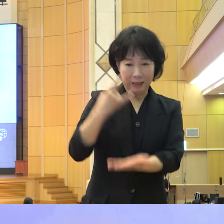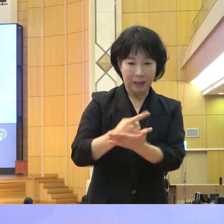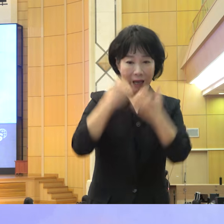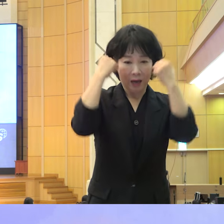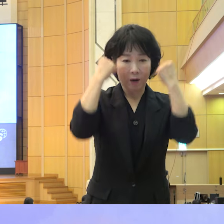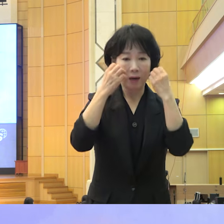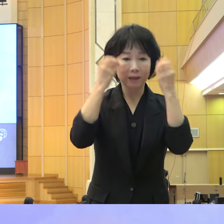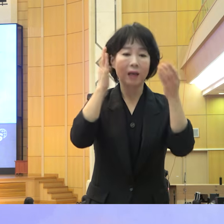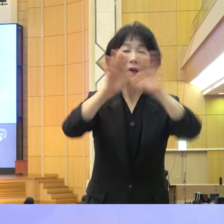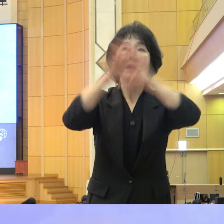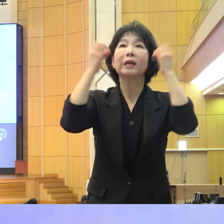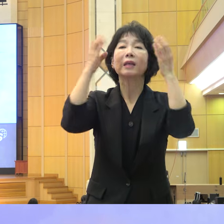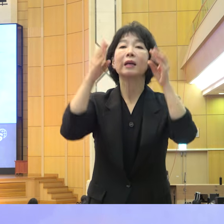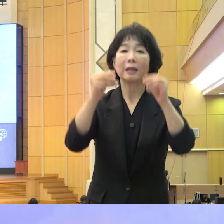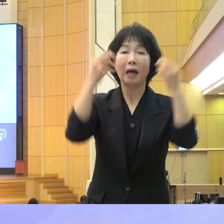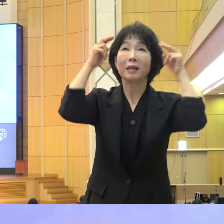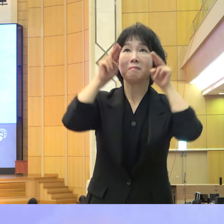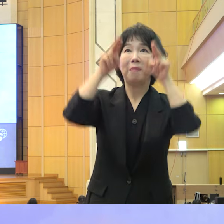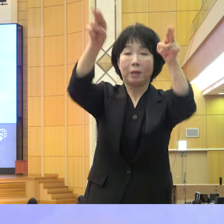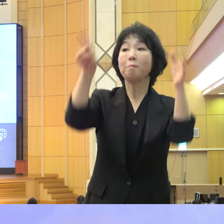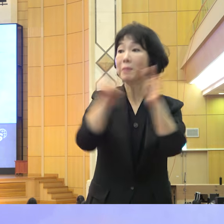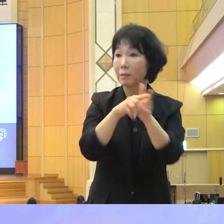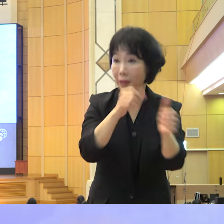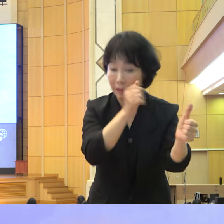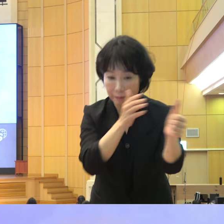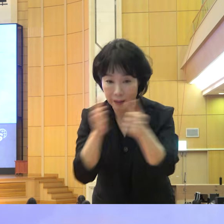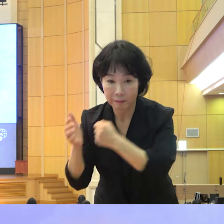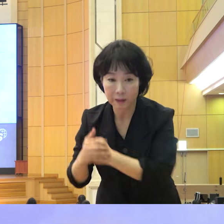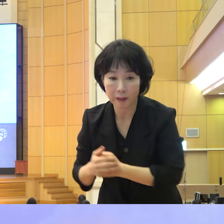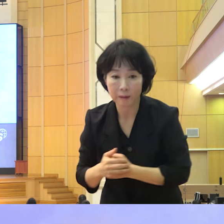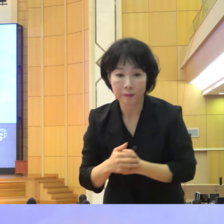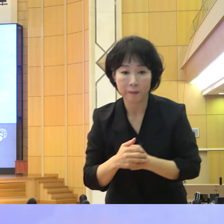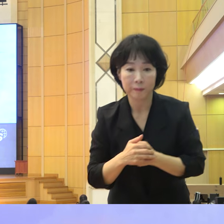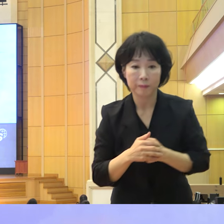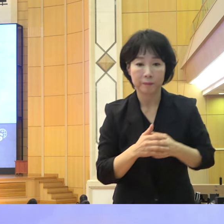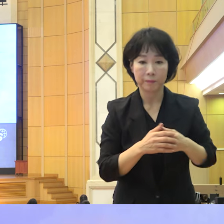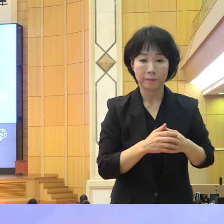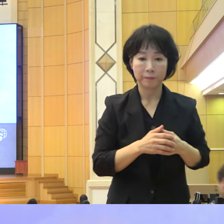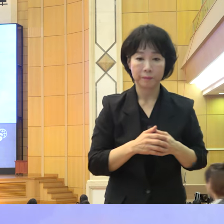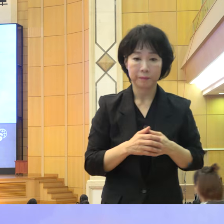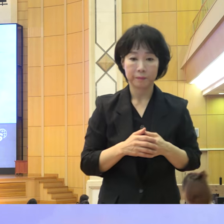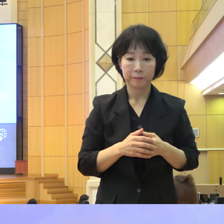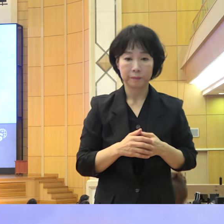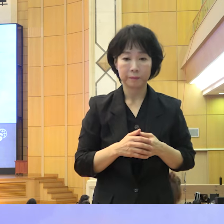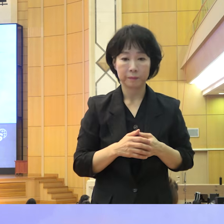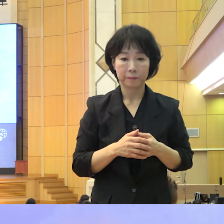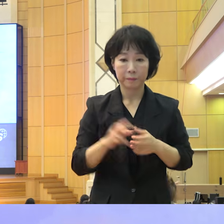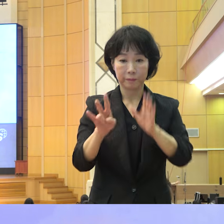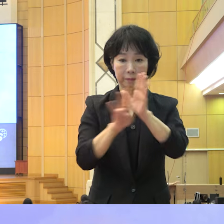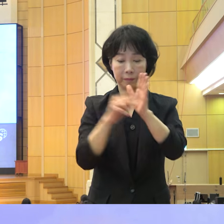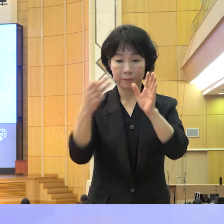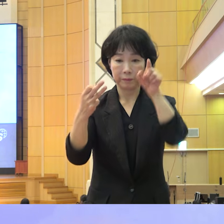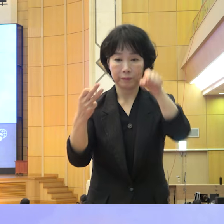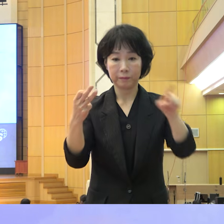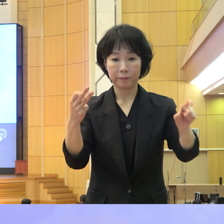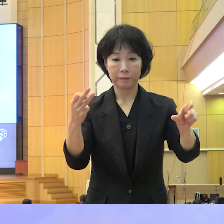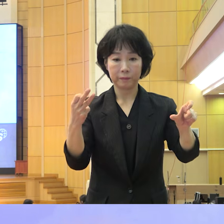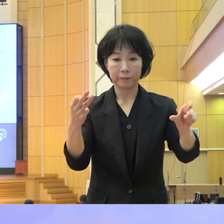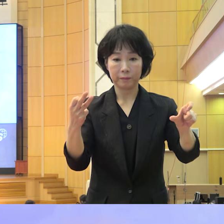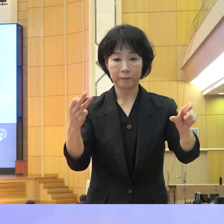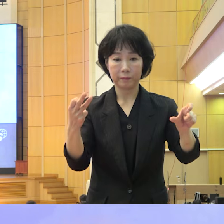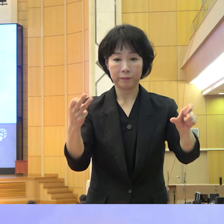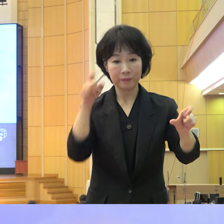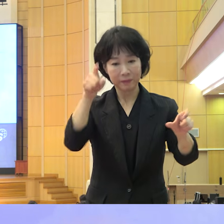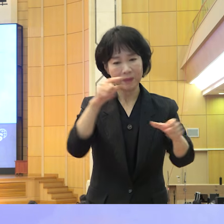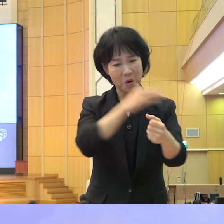바 새하늘과 새 땅을 바라보는 신앙이 되라고 이 말씀을 드리는 겁니다. 계시록 13장 15절에 그가 권세를